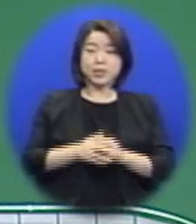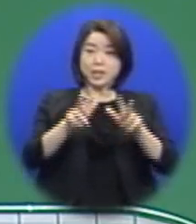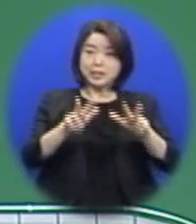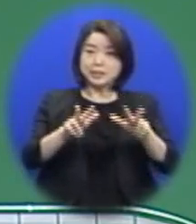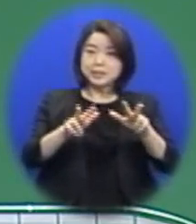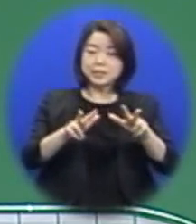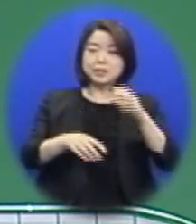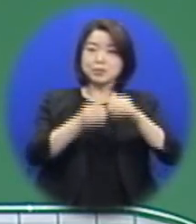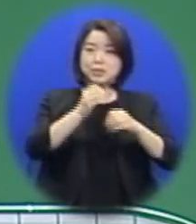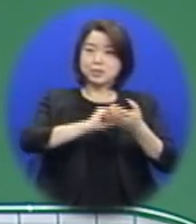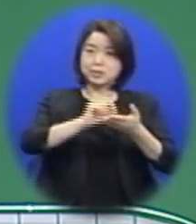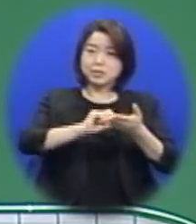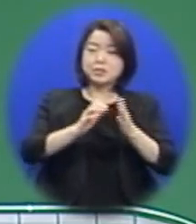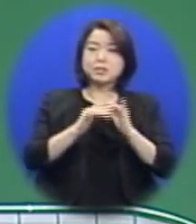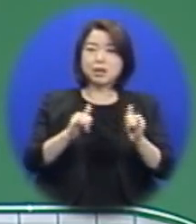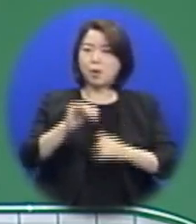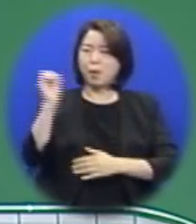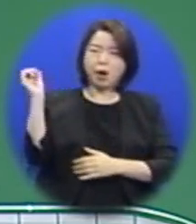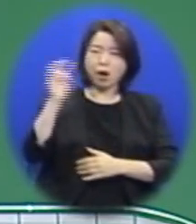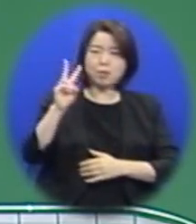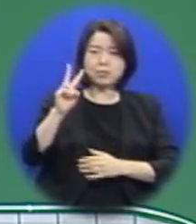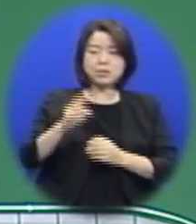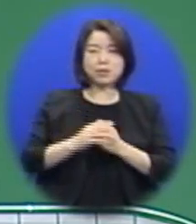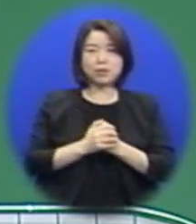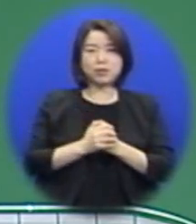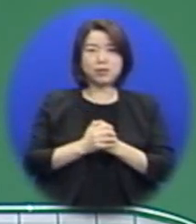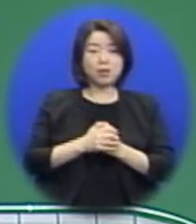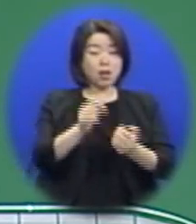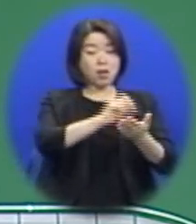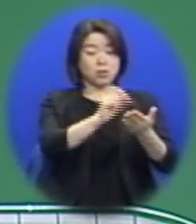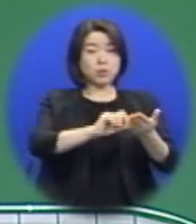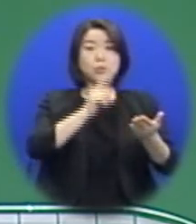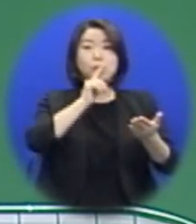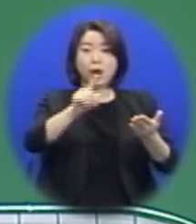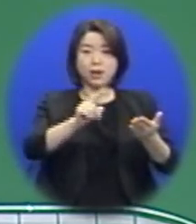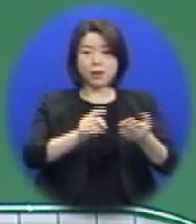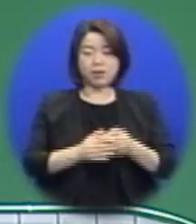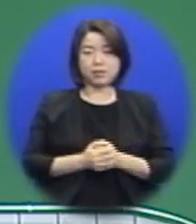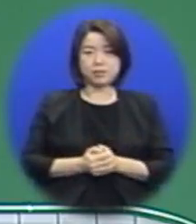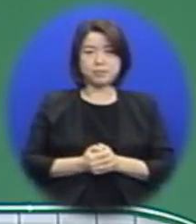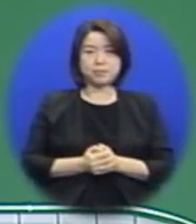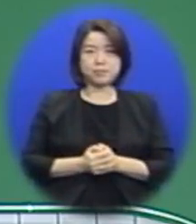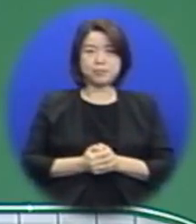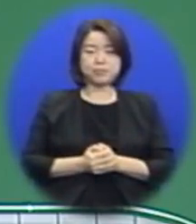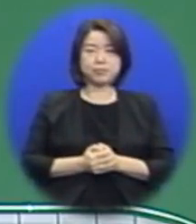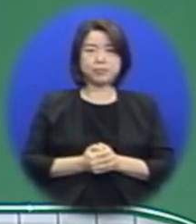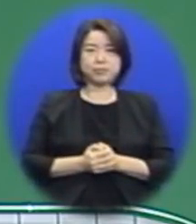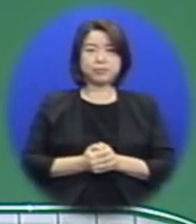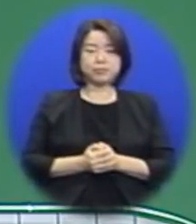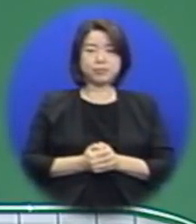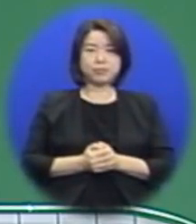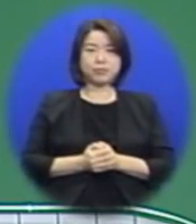지금 시편 기자가 갑자기 기록하라는 거예요.